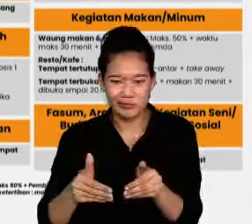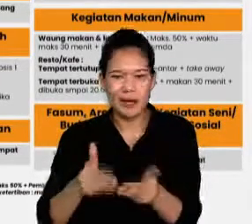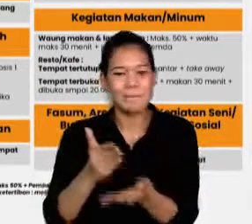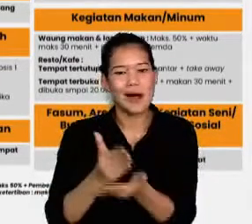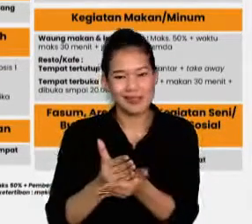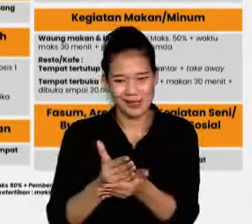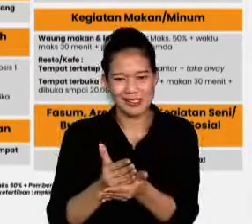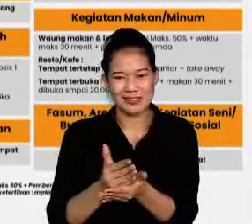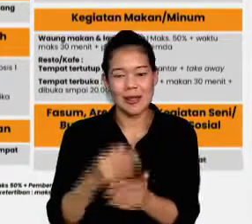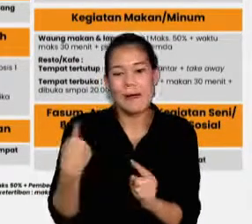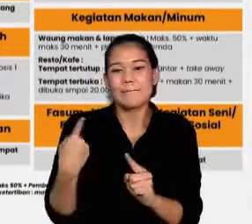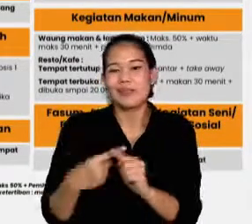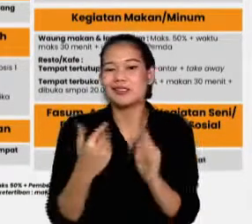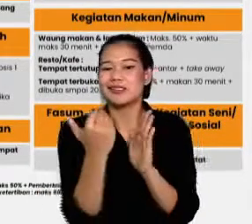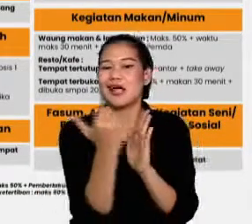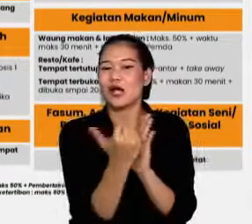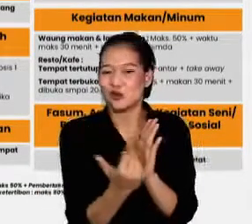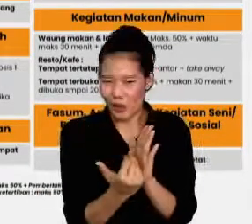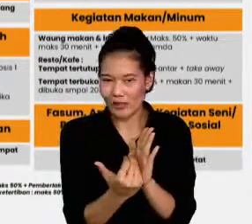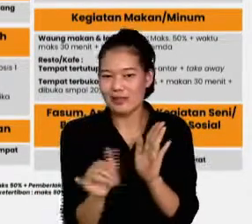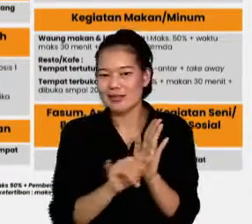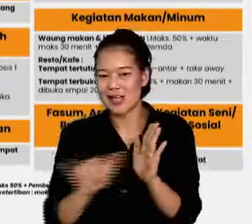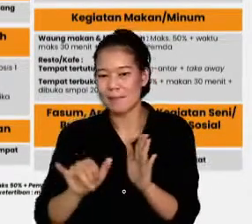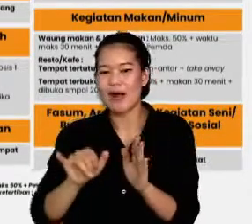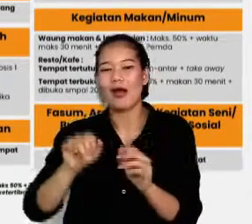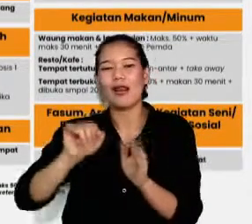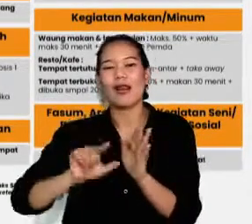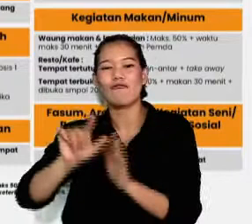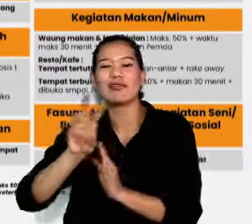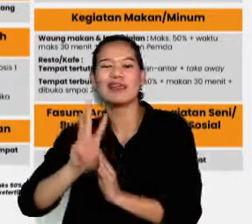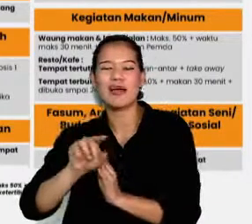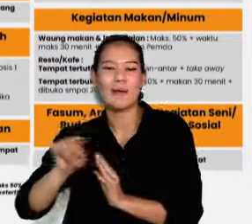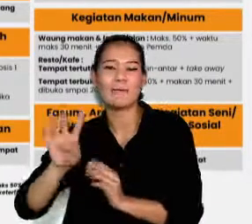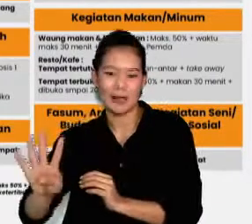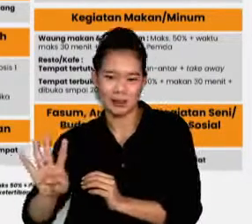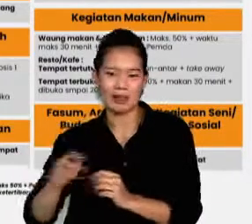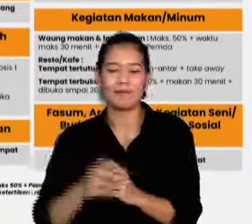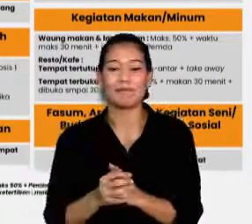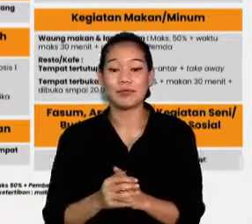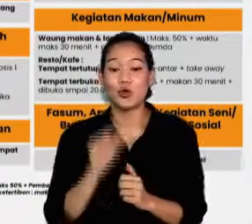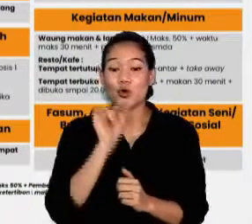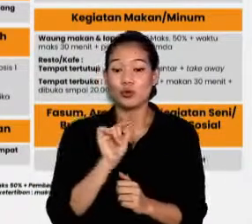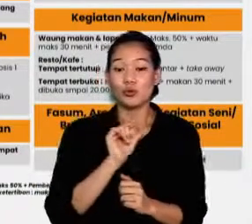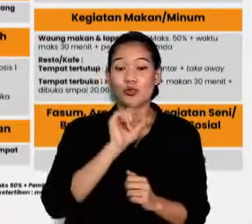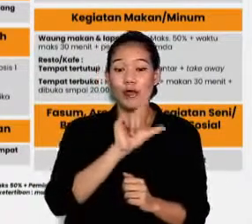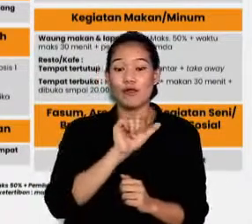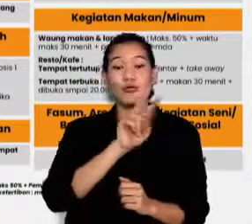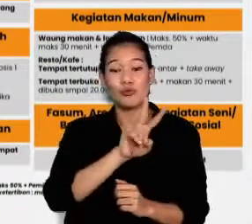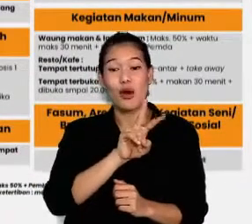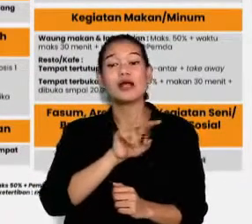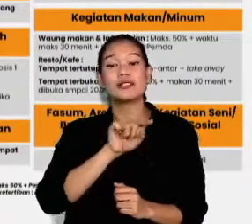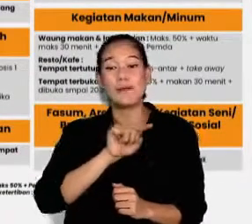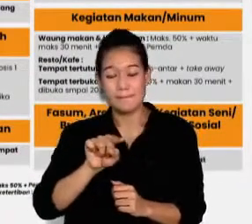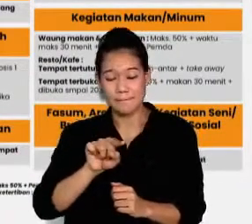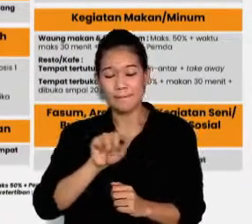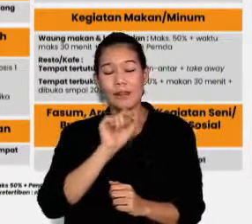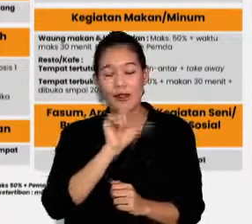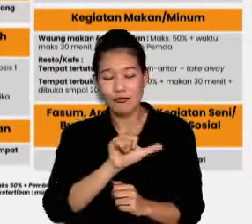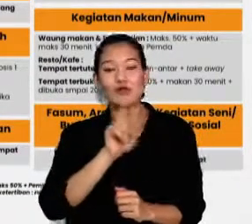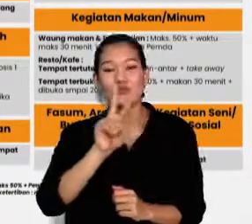kesehatan yang sama pada daerah level 3 dan 4 dan dilonggarkan untuk daerah level 2